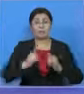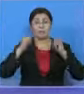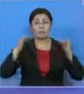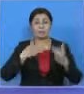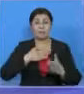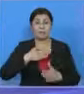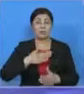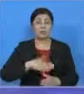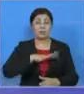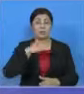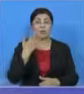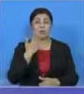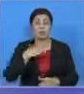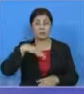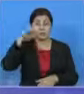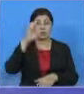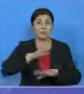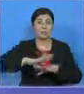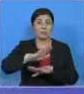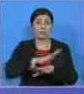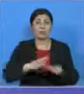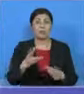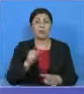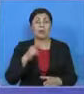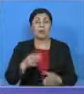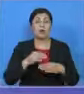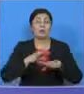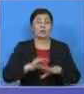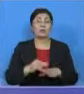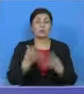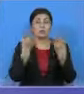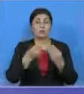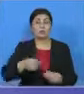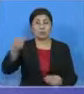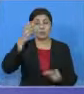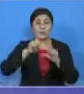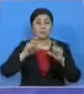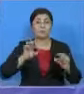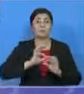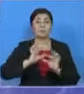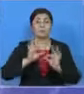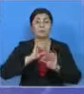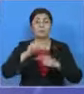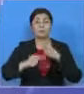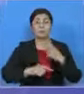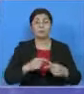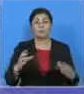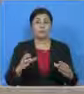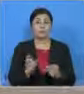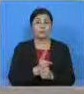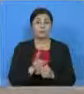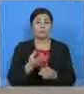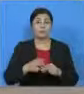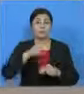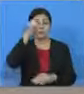развитие нашего многонационального государства. О том, как прошел День знаний в стенах учебного заведения, расскажем в следующем сюжете. В